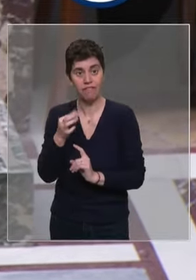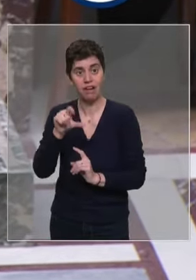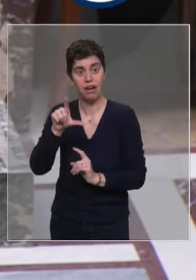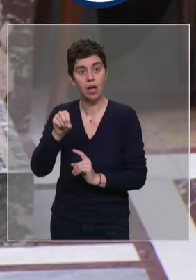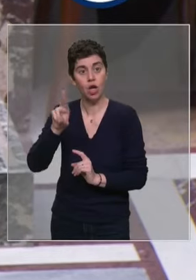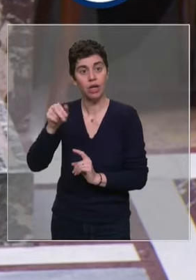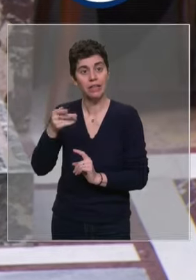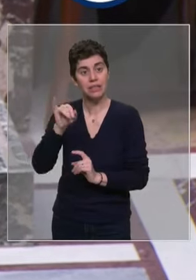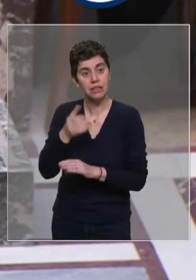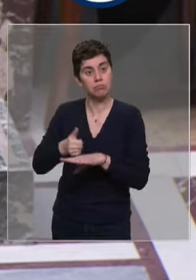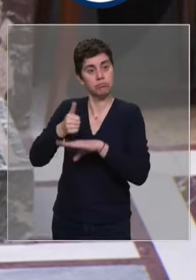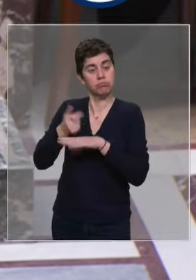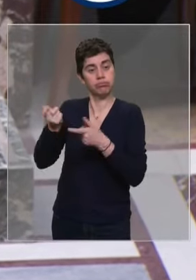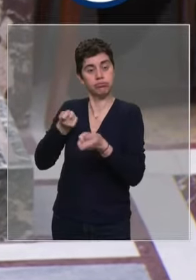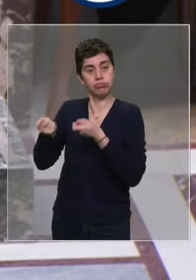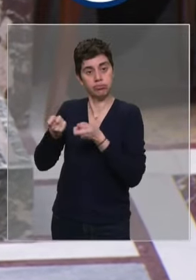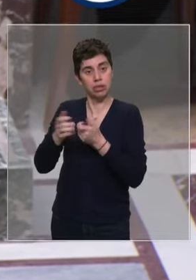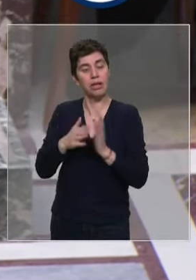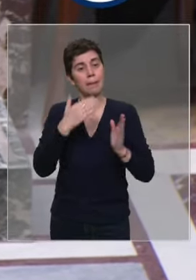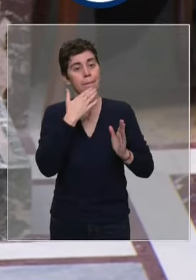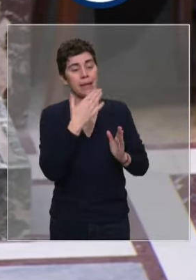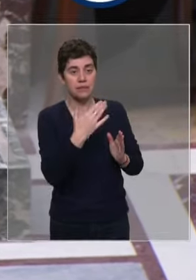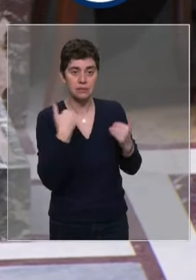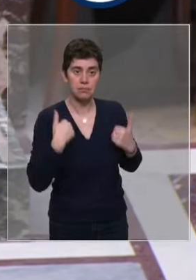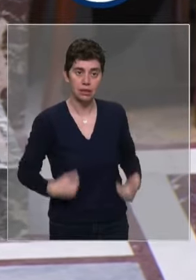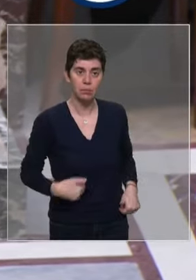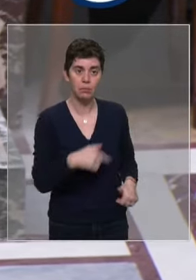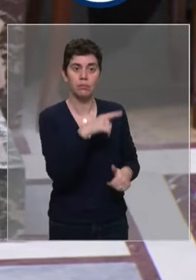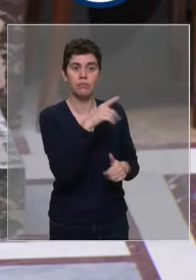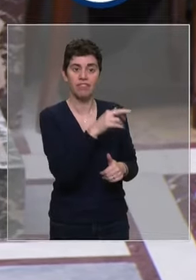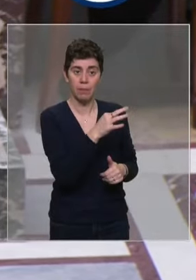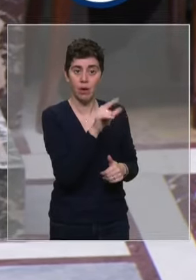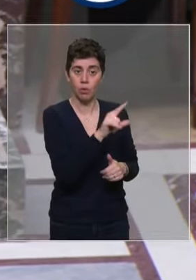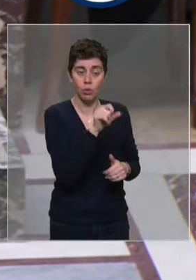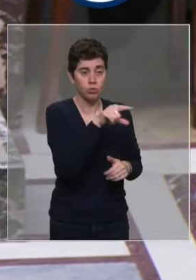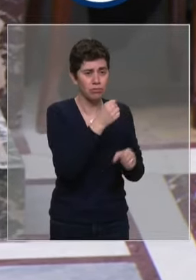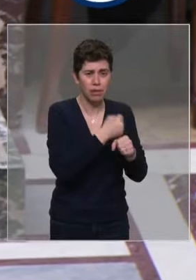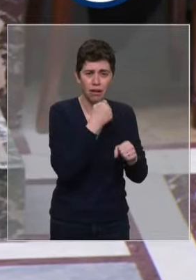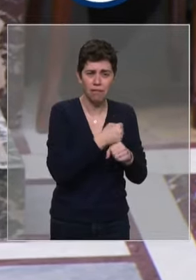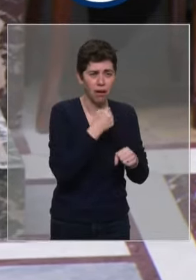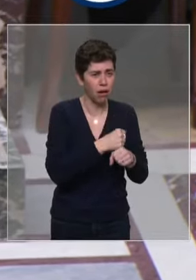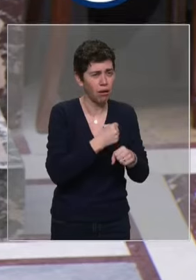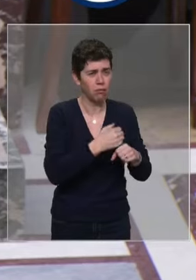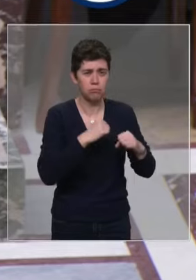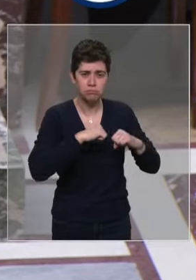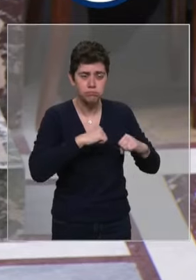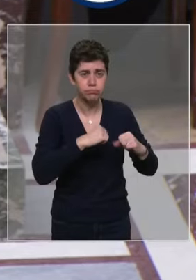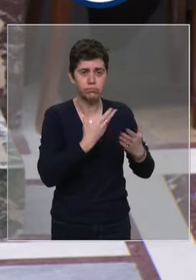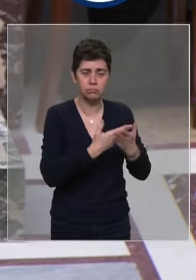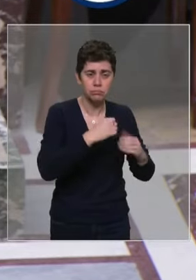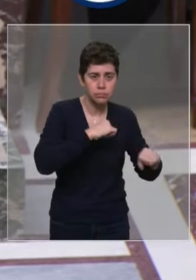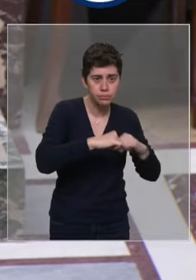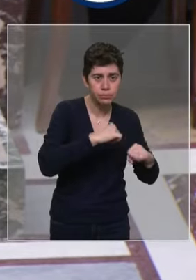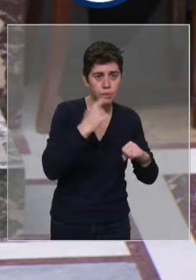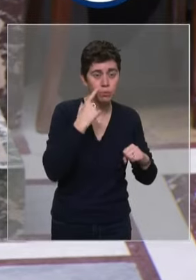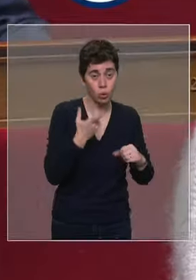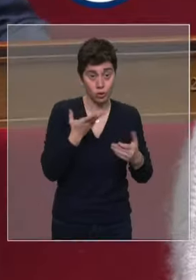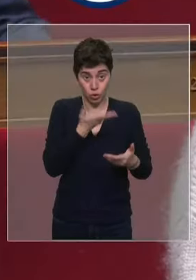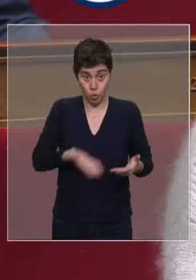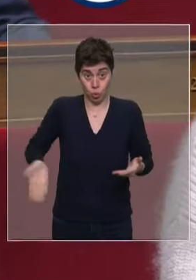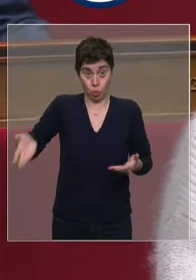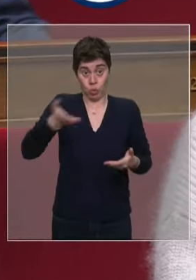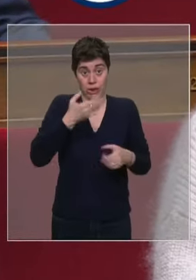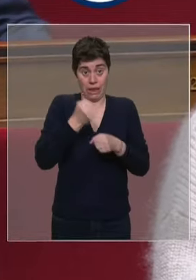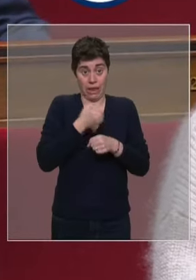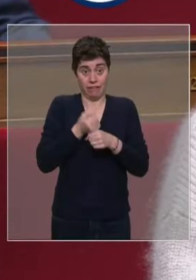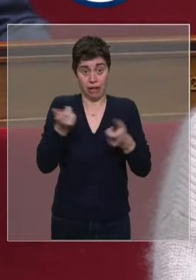voudrais remercier Agnès Firmin-Lebaudeau pour le travail qui a été le sien pour coordonner l'ensemble de ces travaux.